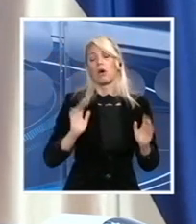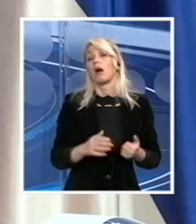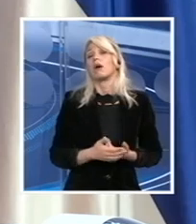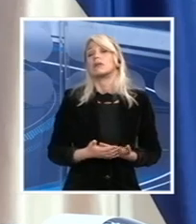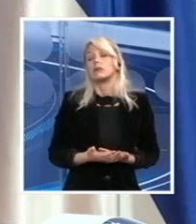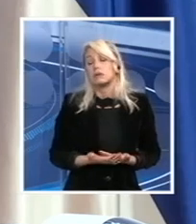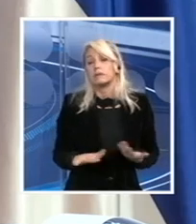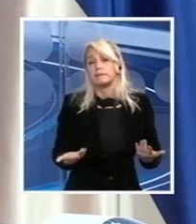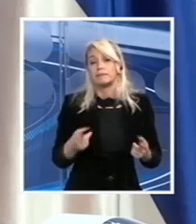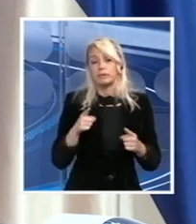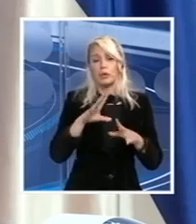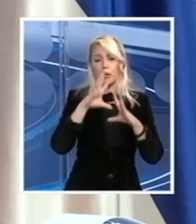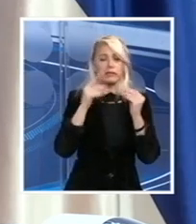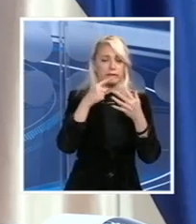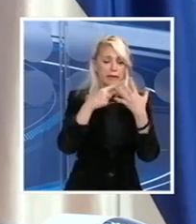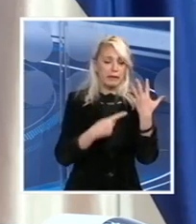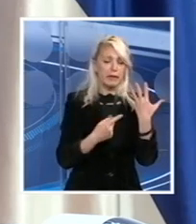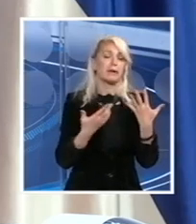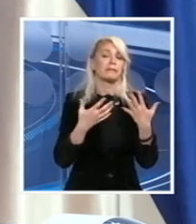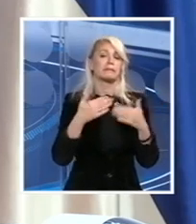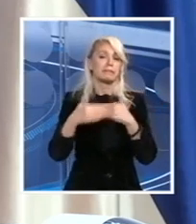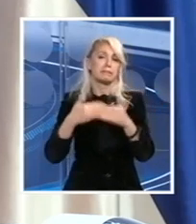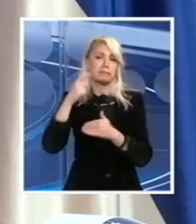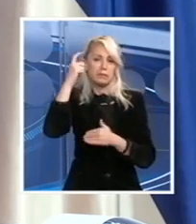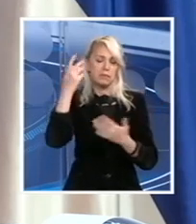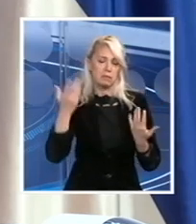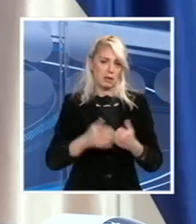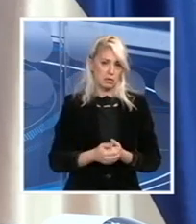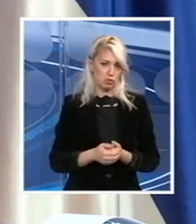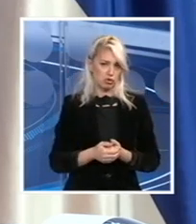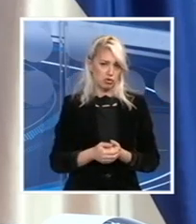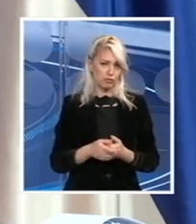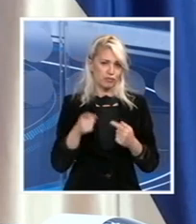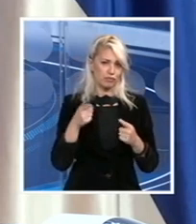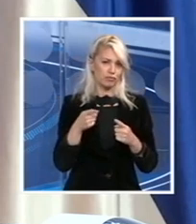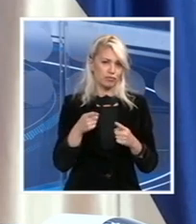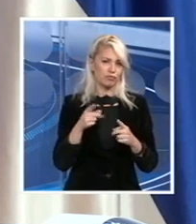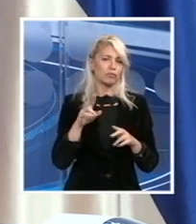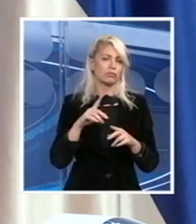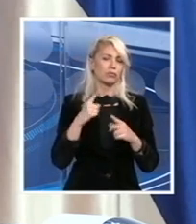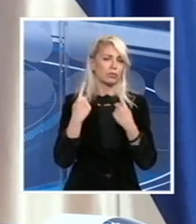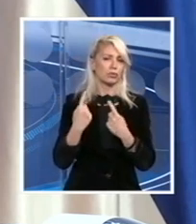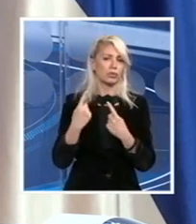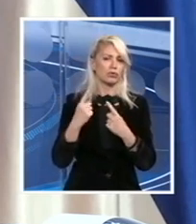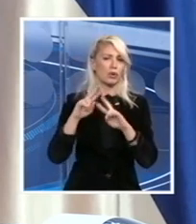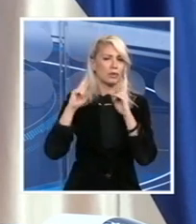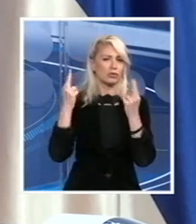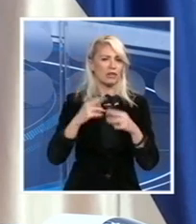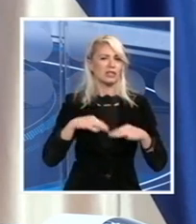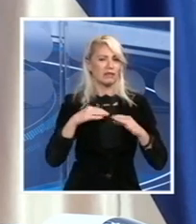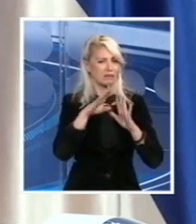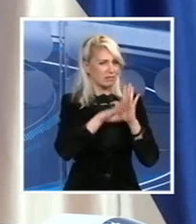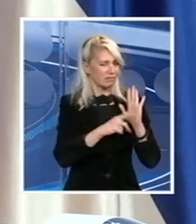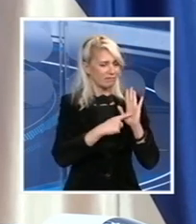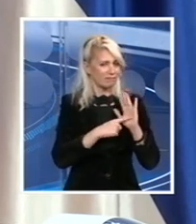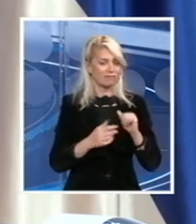mogućnosti koje su nama na raspolaganju u okviru međunarodnog zdravstvenog pravilnika. A odabrat ćemo